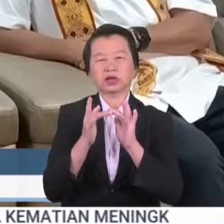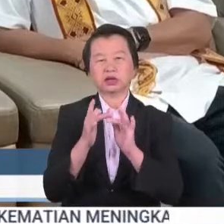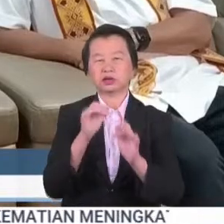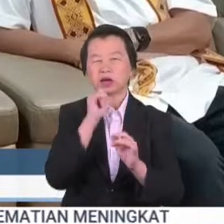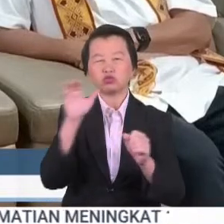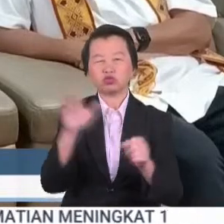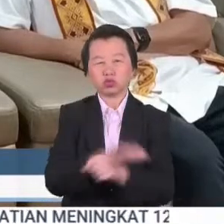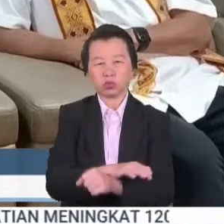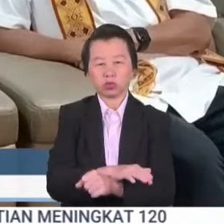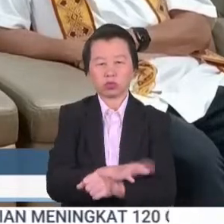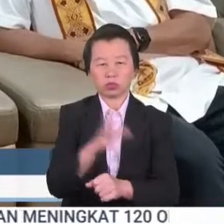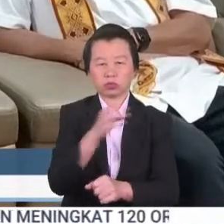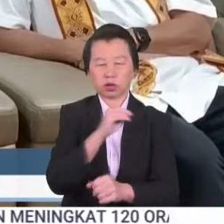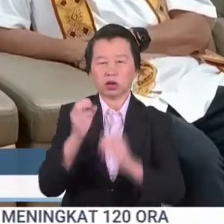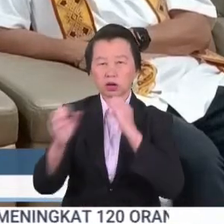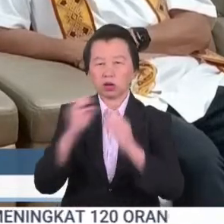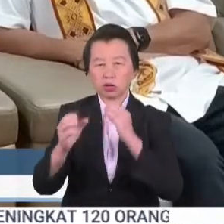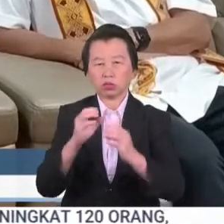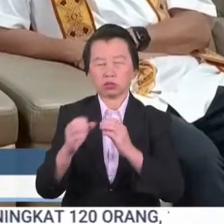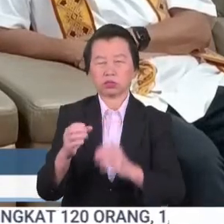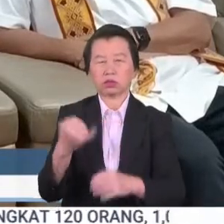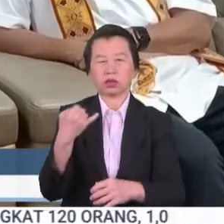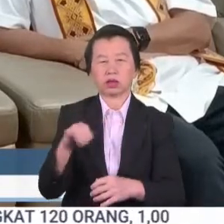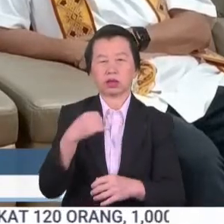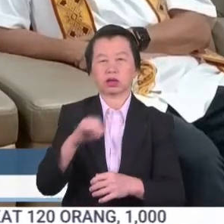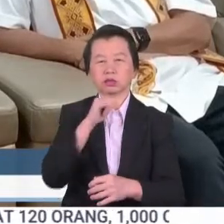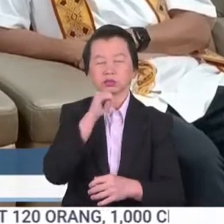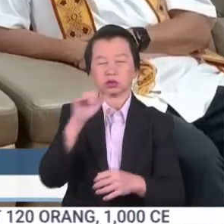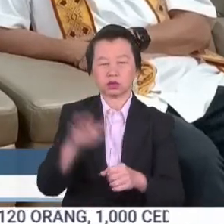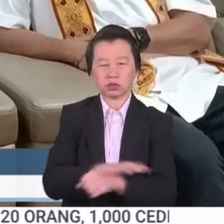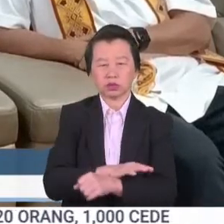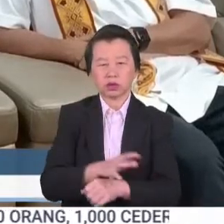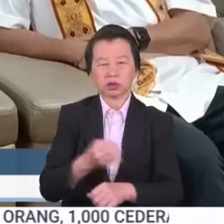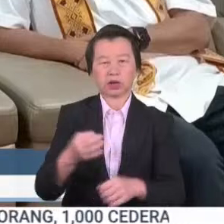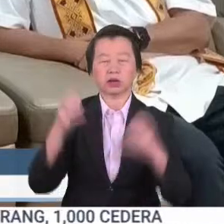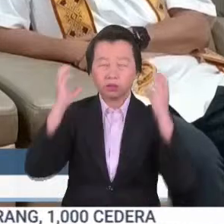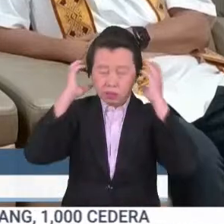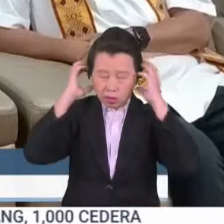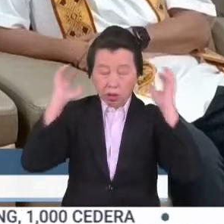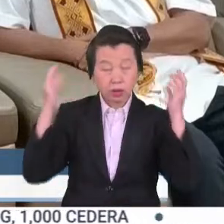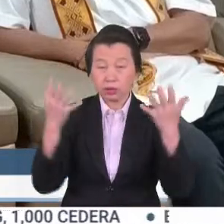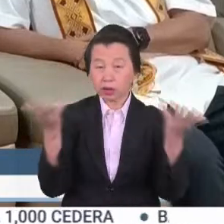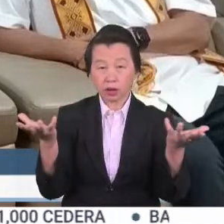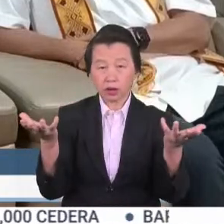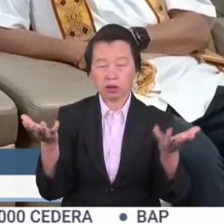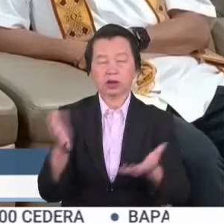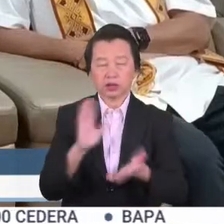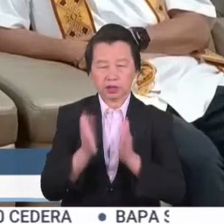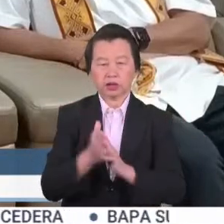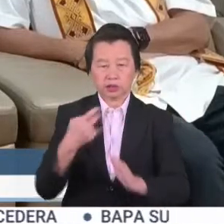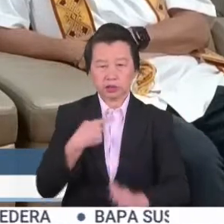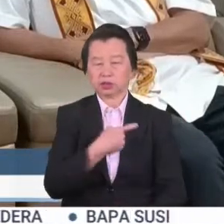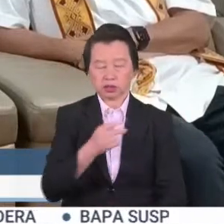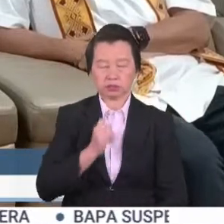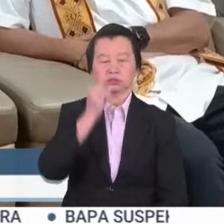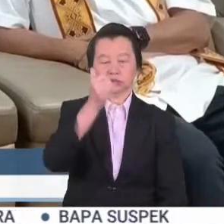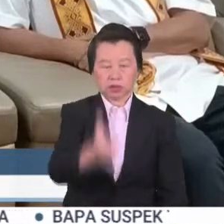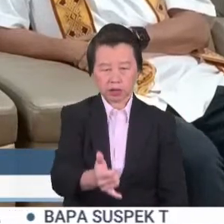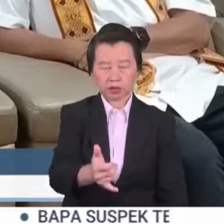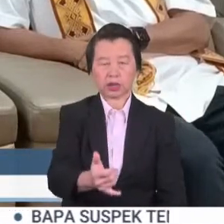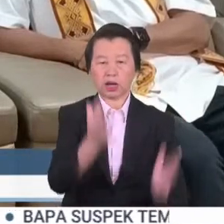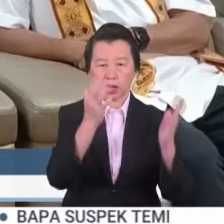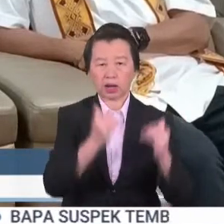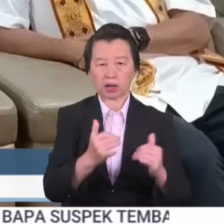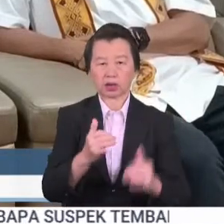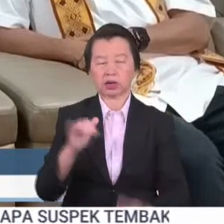cukup komunikasi yang kurang televisyen dan radio supaya kita datang diarah